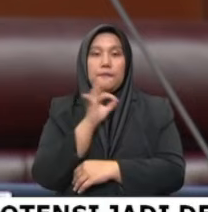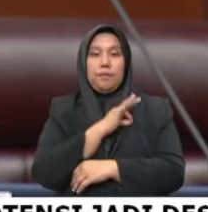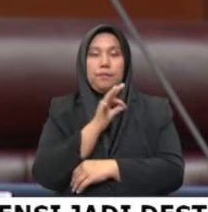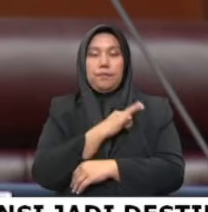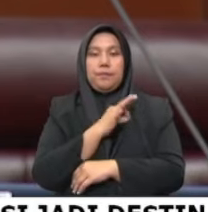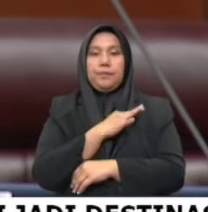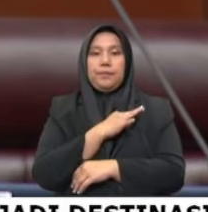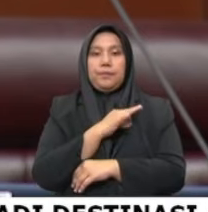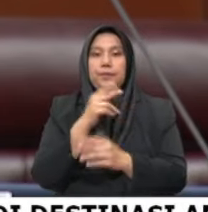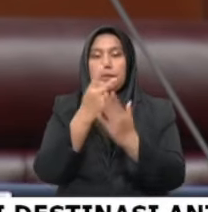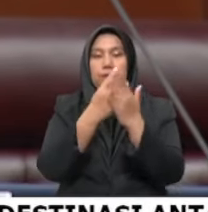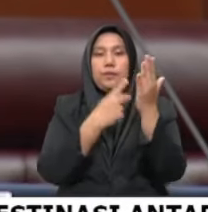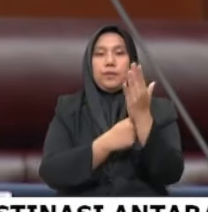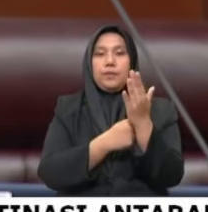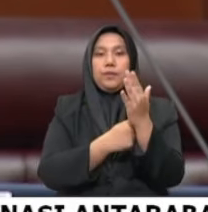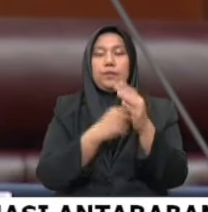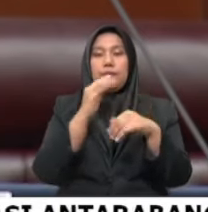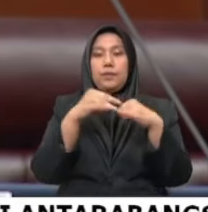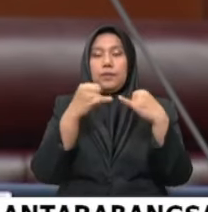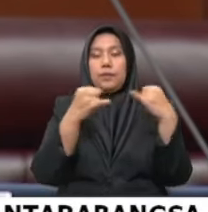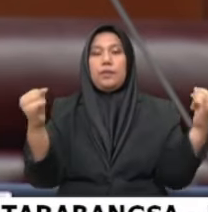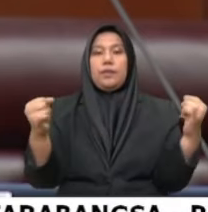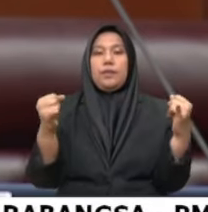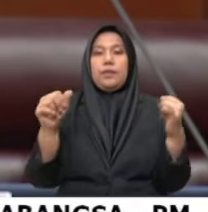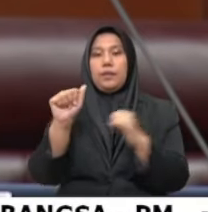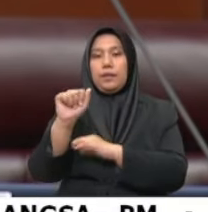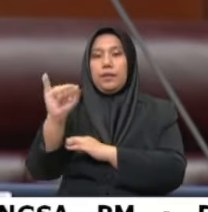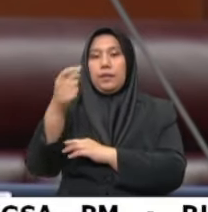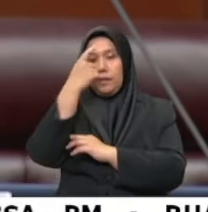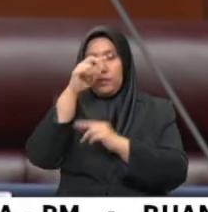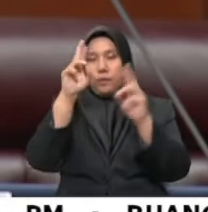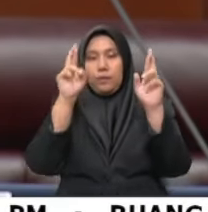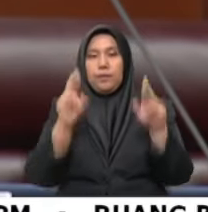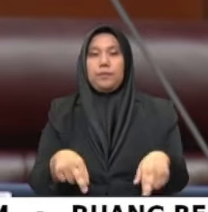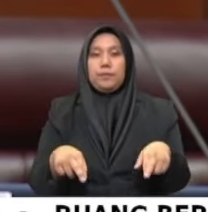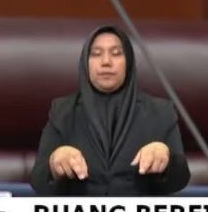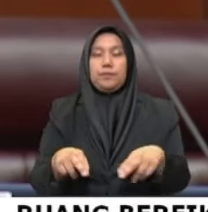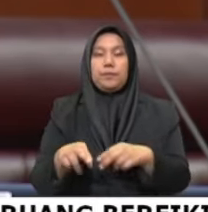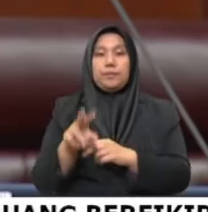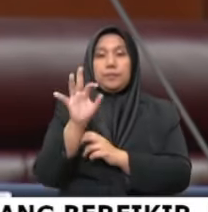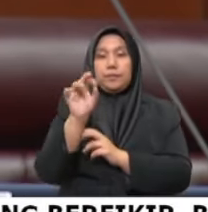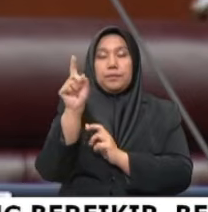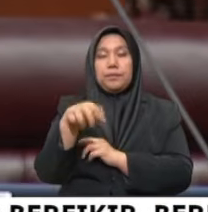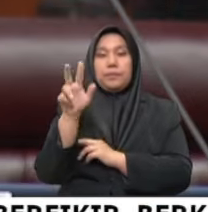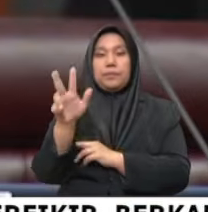dalam talian AI untuk rakyat. Sehingga 9 Mac 2024 Yang Berhormat, seramai